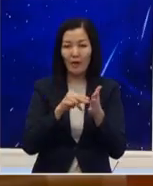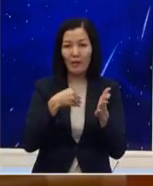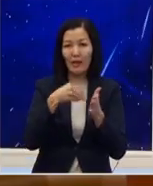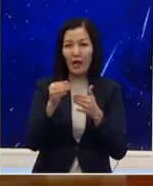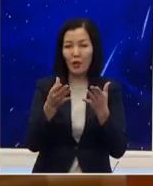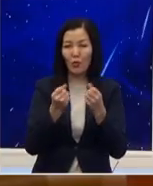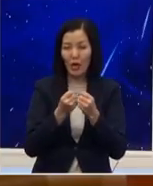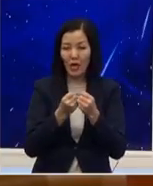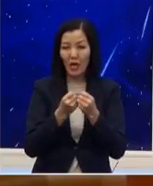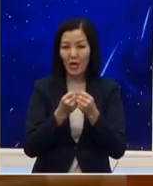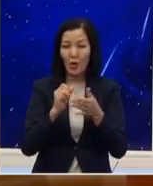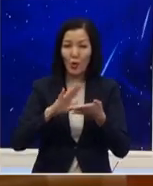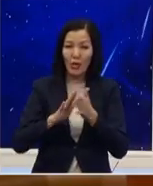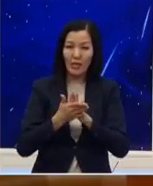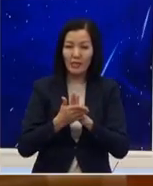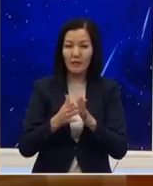жаңа айтып өткен